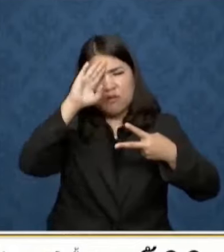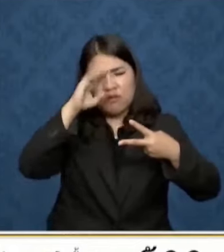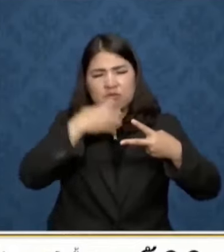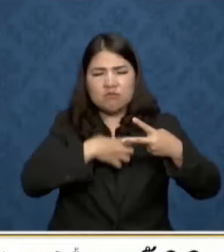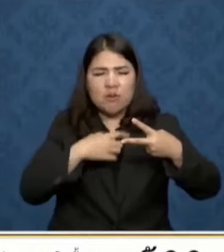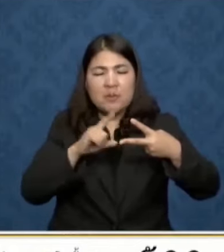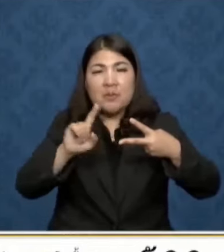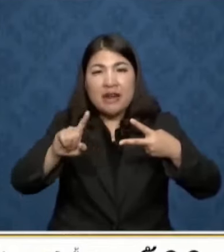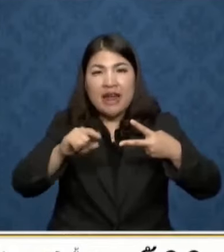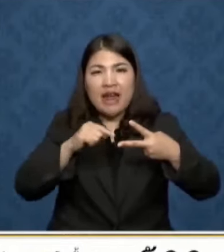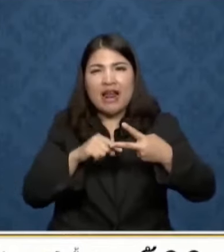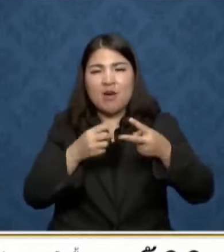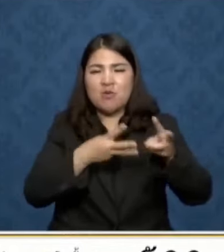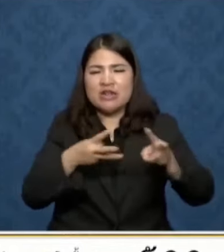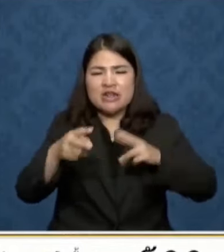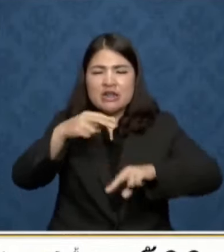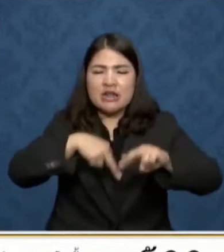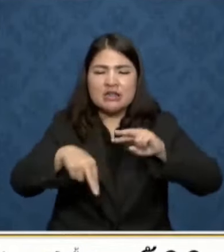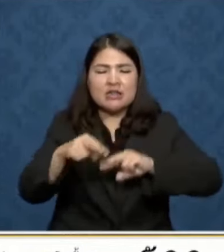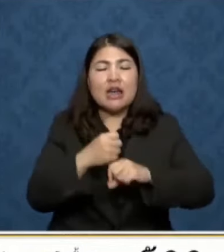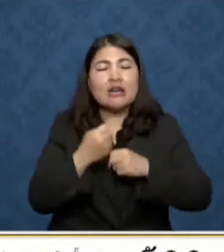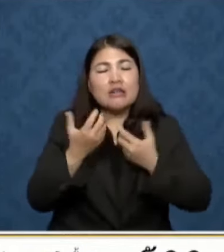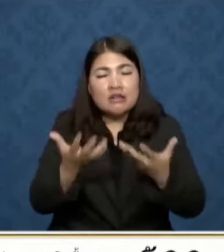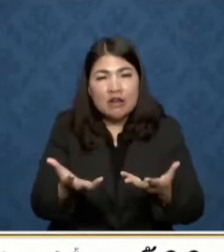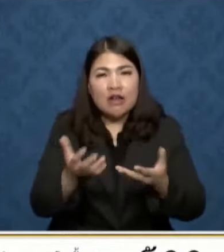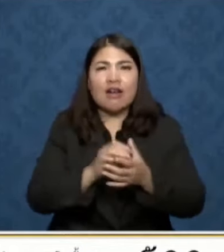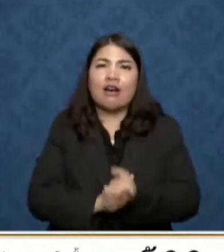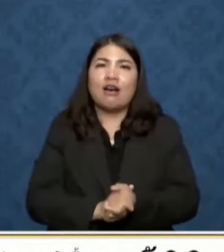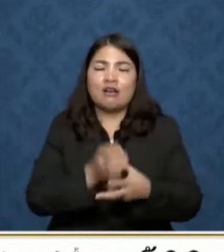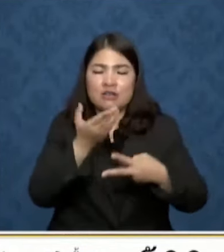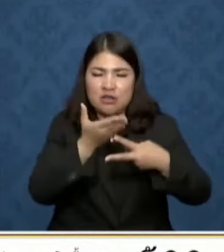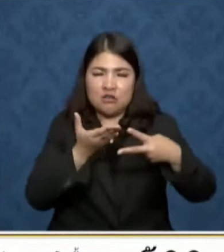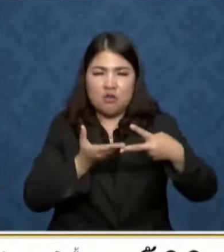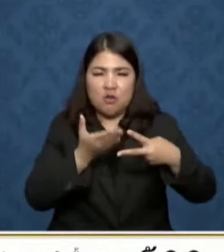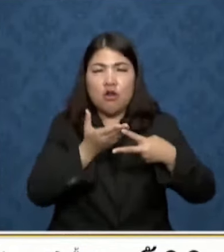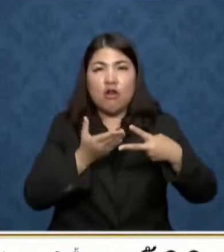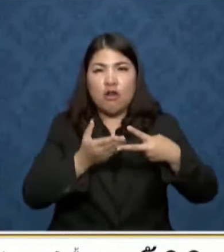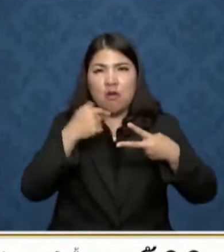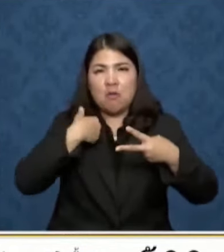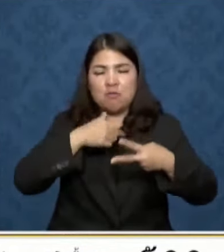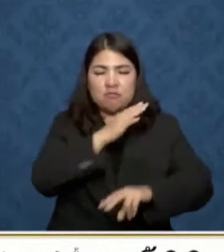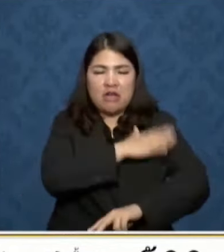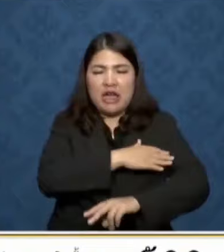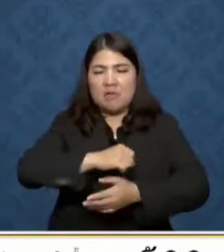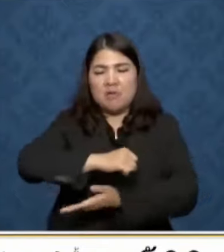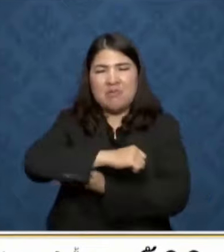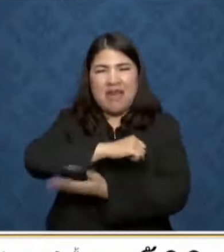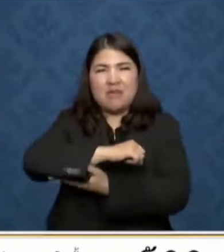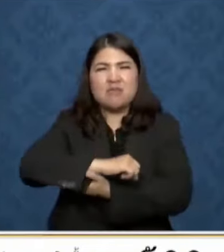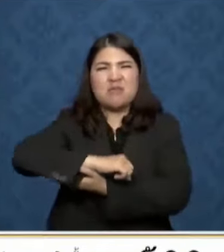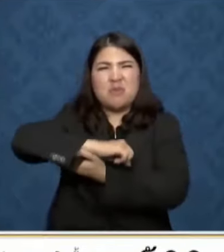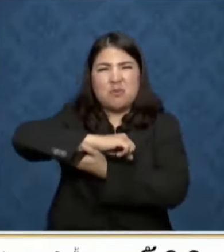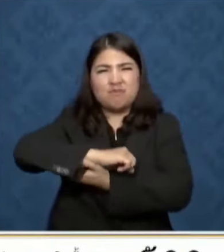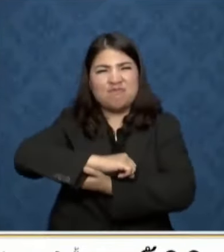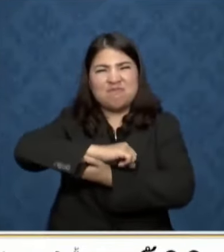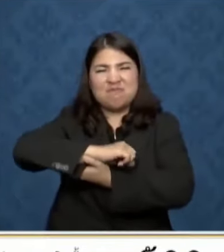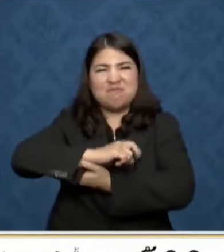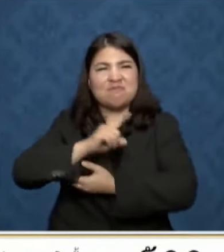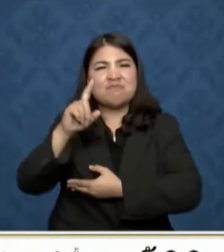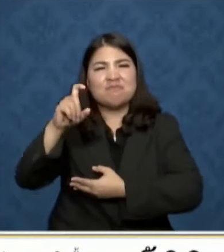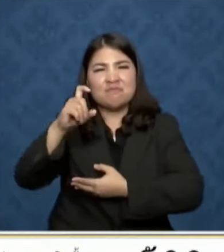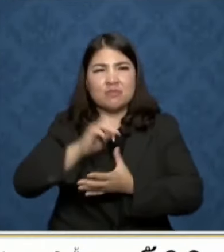ไรแล้วรักษาอย่างไรนะครับทั้งสองโกนี้นะครัอาการเนี่ยคือยกแขนไม่ขึ้ทั้คู่ครประทานครัสไลด์ขได้เลยครับ